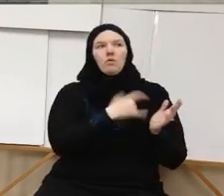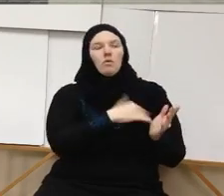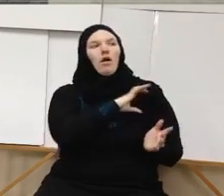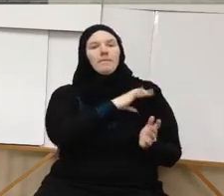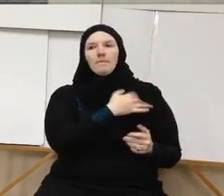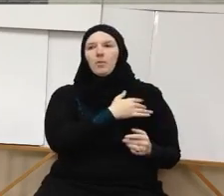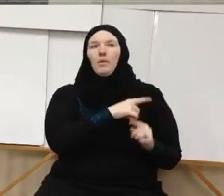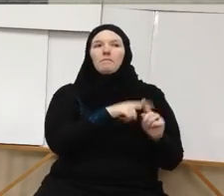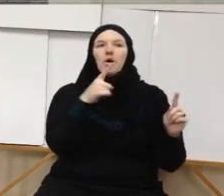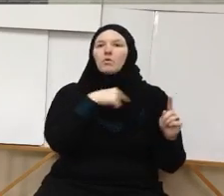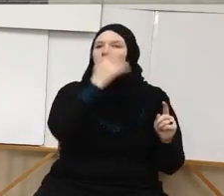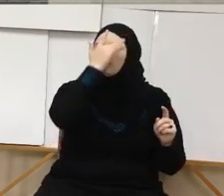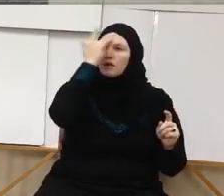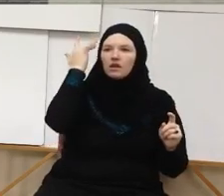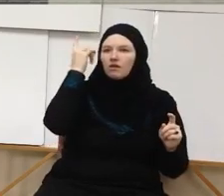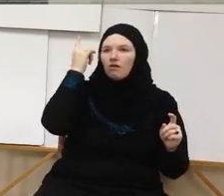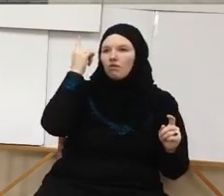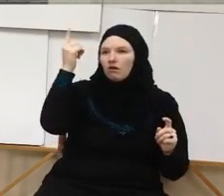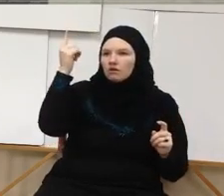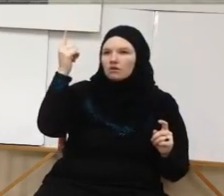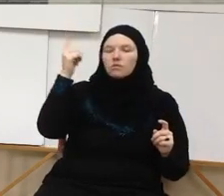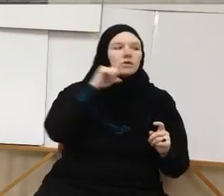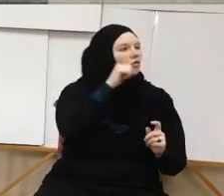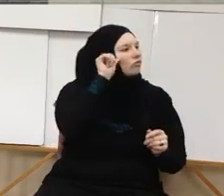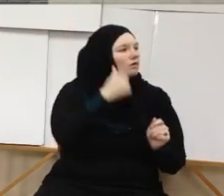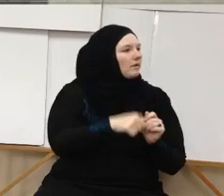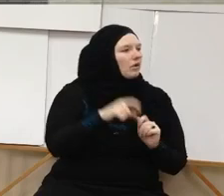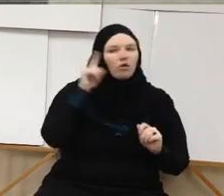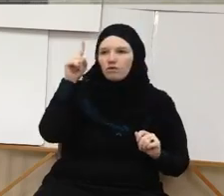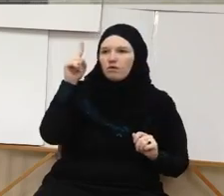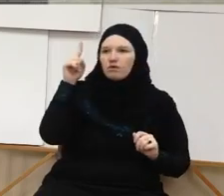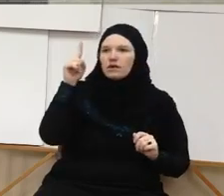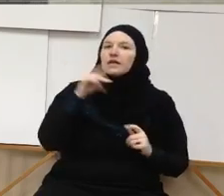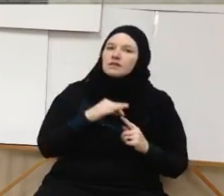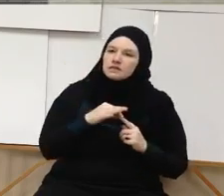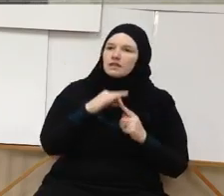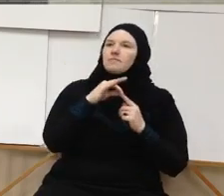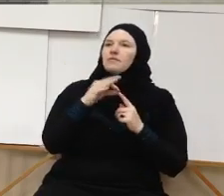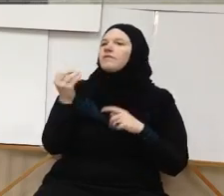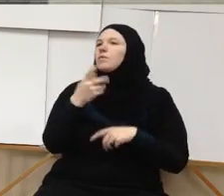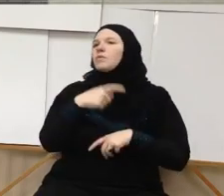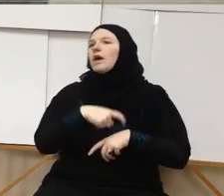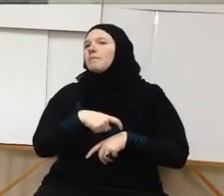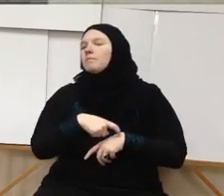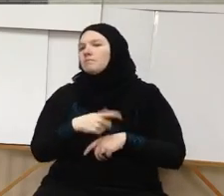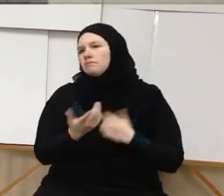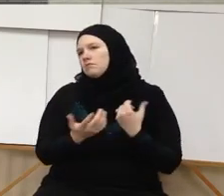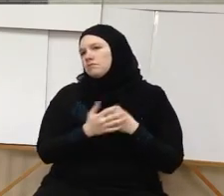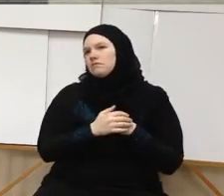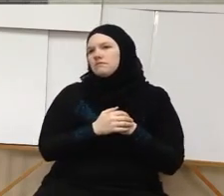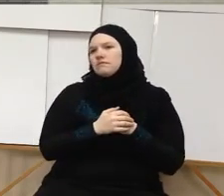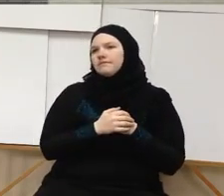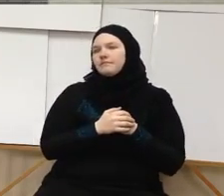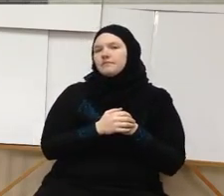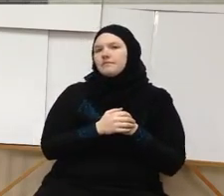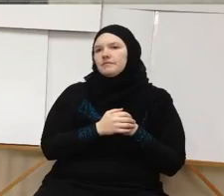but because we forget Allah, because we do not remember Allah except few times, لا يذكرون الله إلا